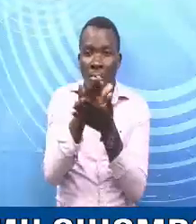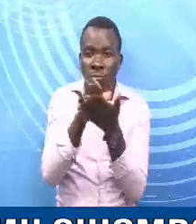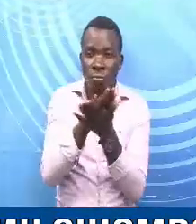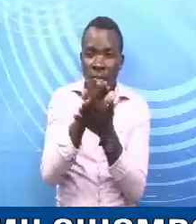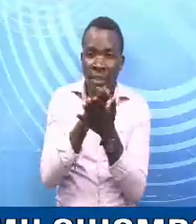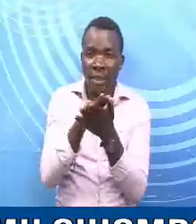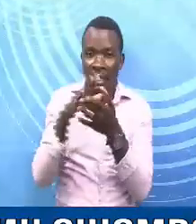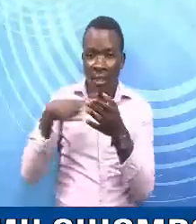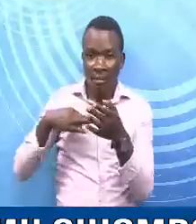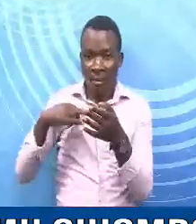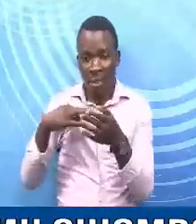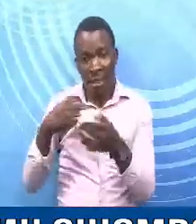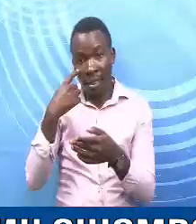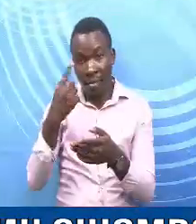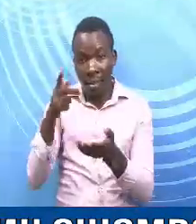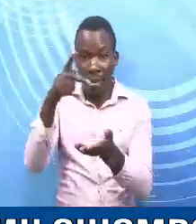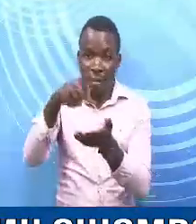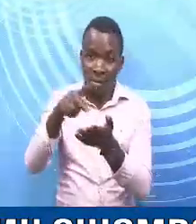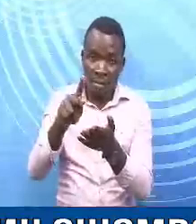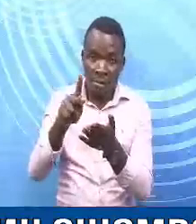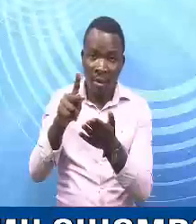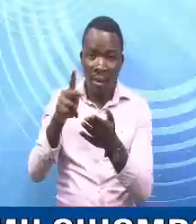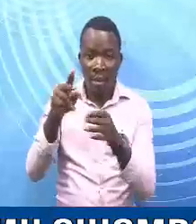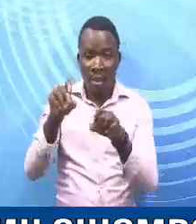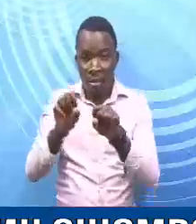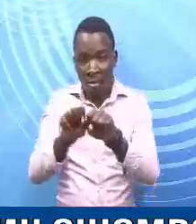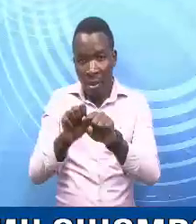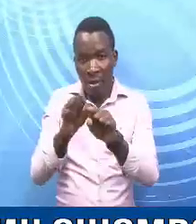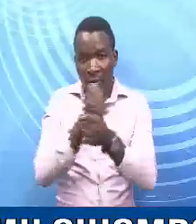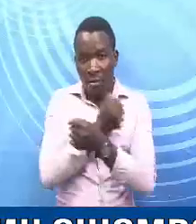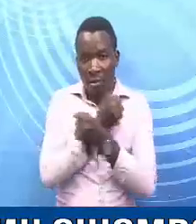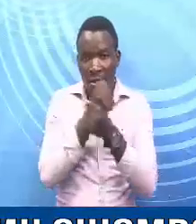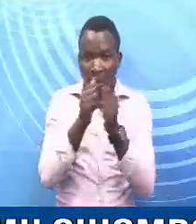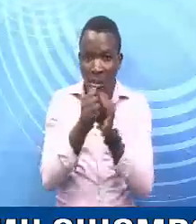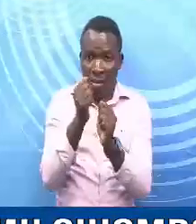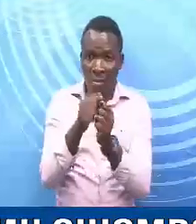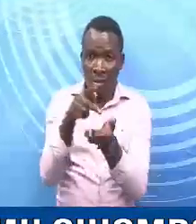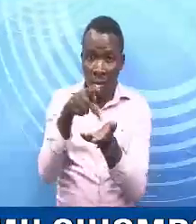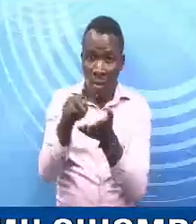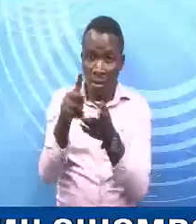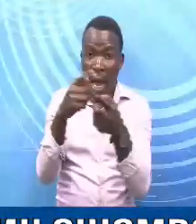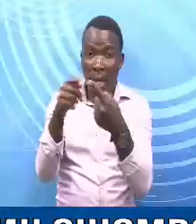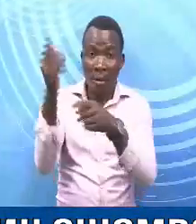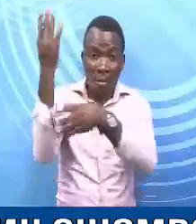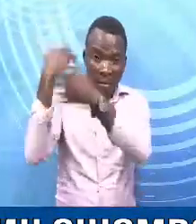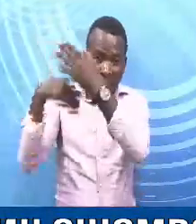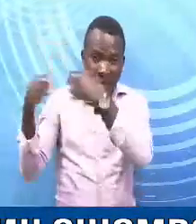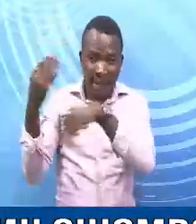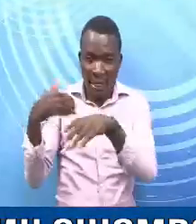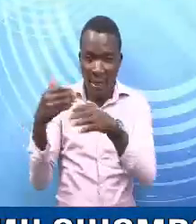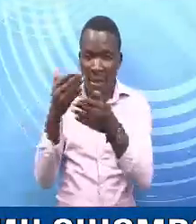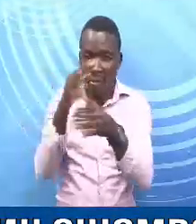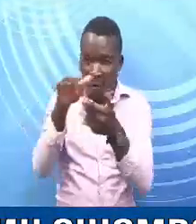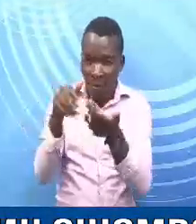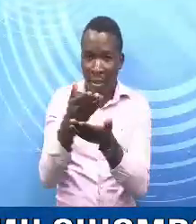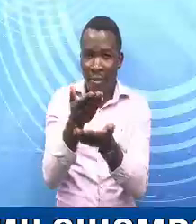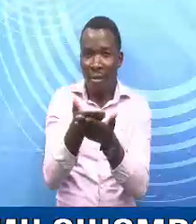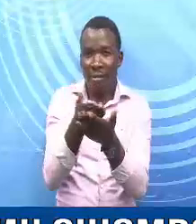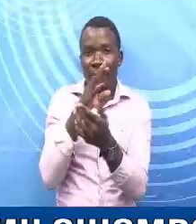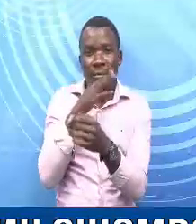kuwigurira urukweto nkunze nkabasha kurwigurira ariko mbere nyine byose narabimusabaga.